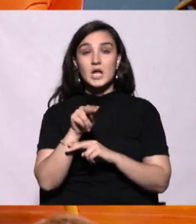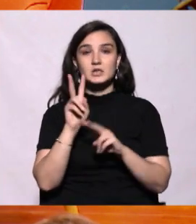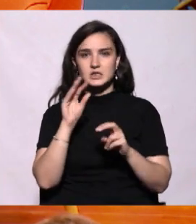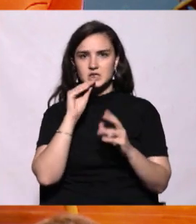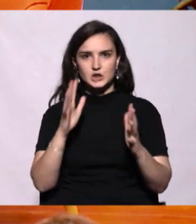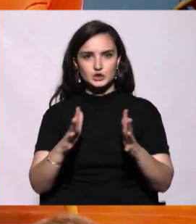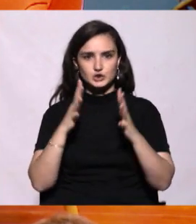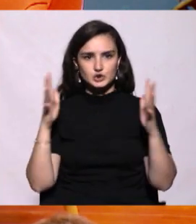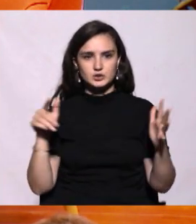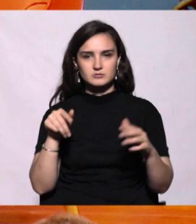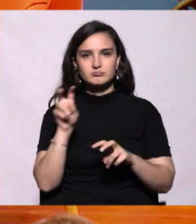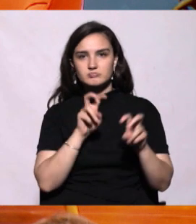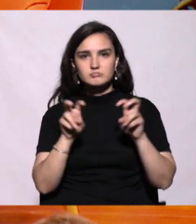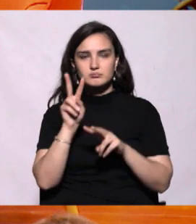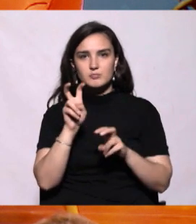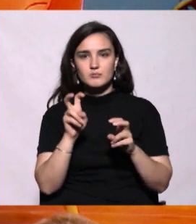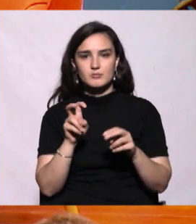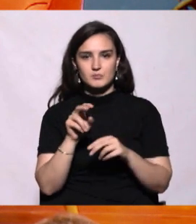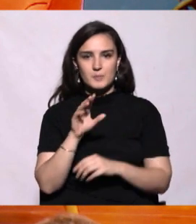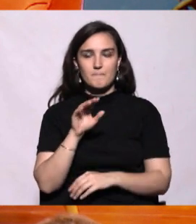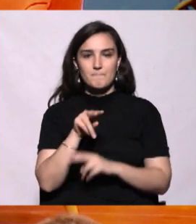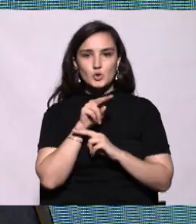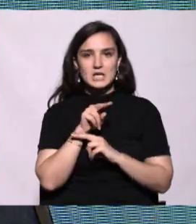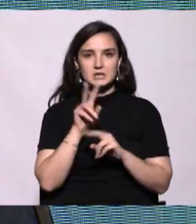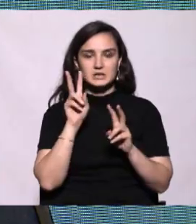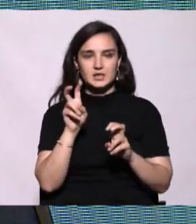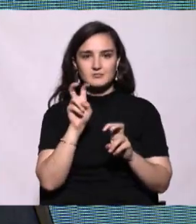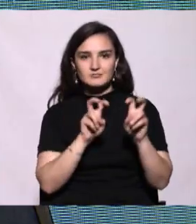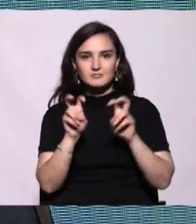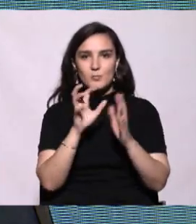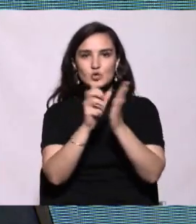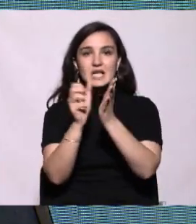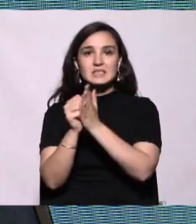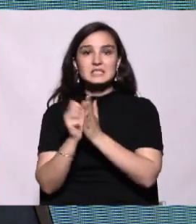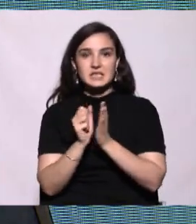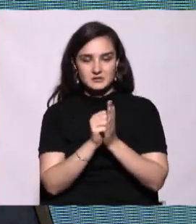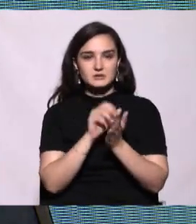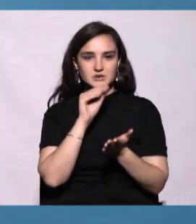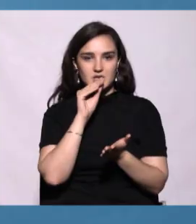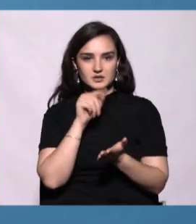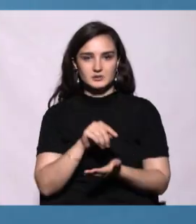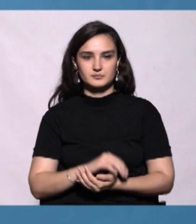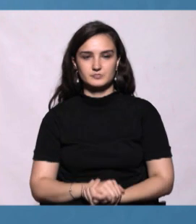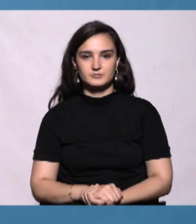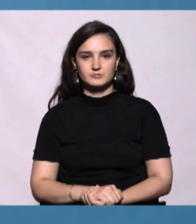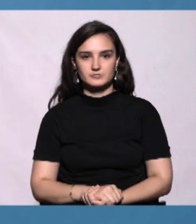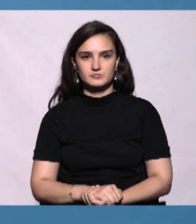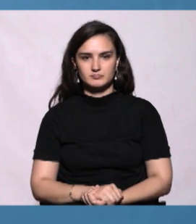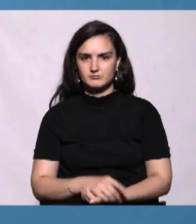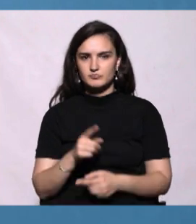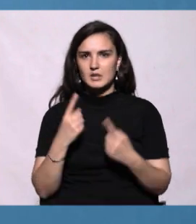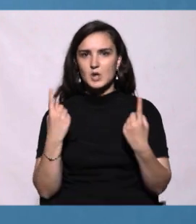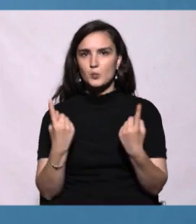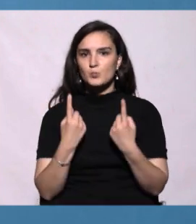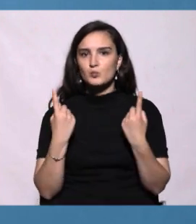often used for hunting. მონადირე ძაღლი. Our next word is supernatural.